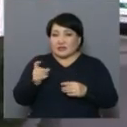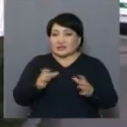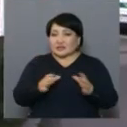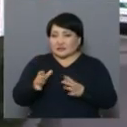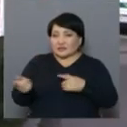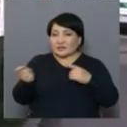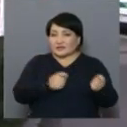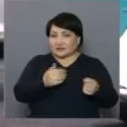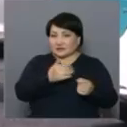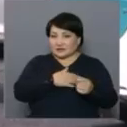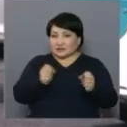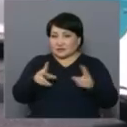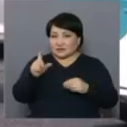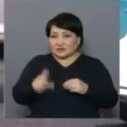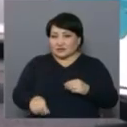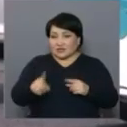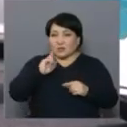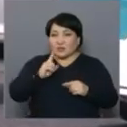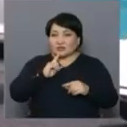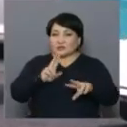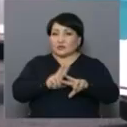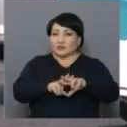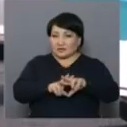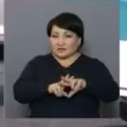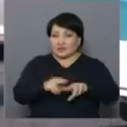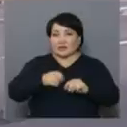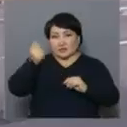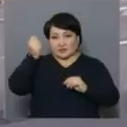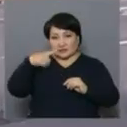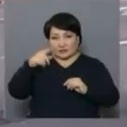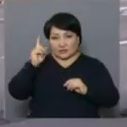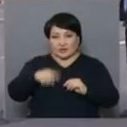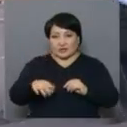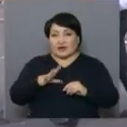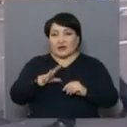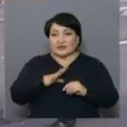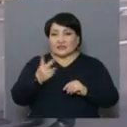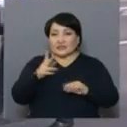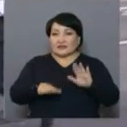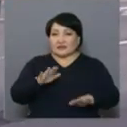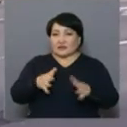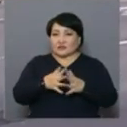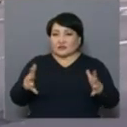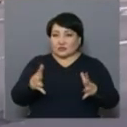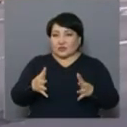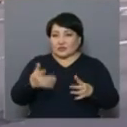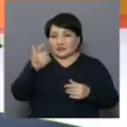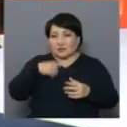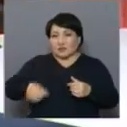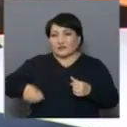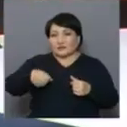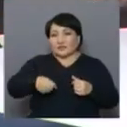күдікті уақытша ұстау абақтысына қамауға алынды. Белгілі болғанда 2 келіге жуық сынапты салып жолға шыққан азамат